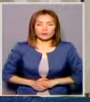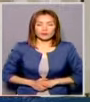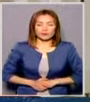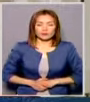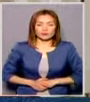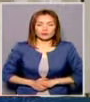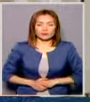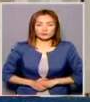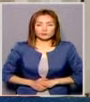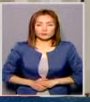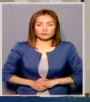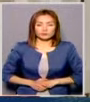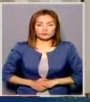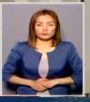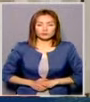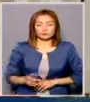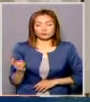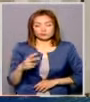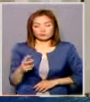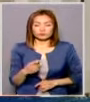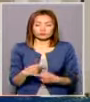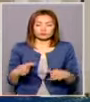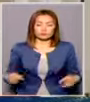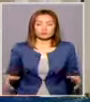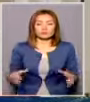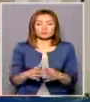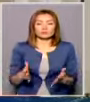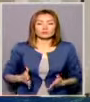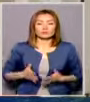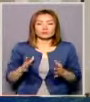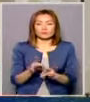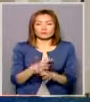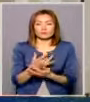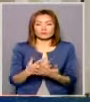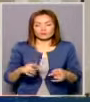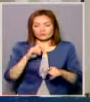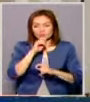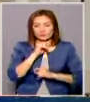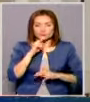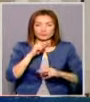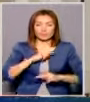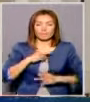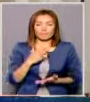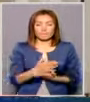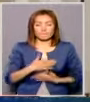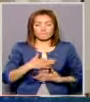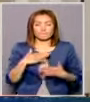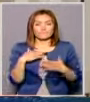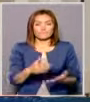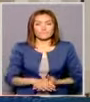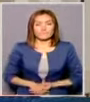тұрады, енді волонтерлер келіп, осынан концерт қойып бізге көңіл көтеріп, осыларға көп-көп ризашылығын